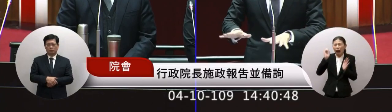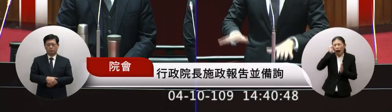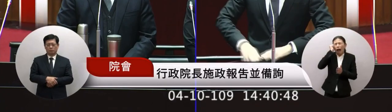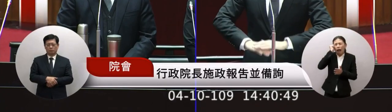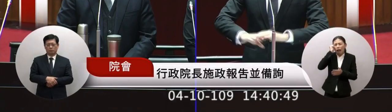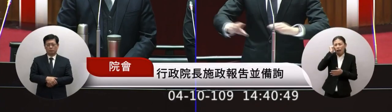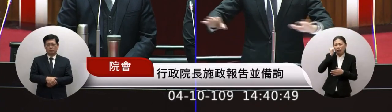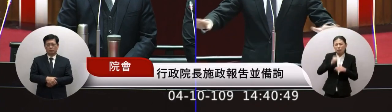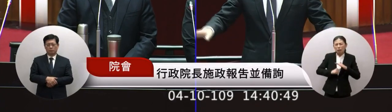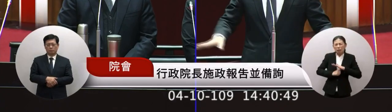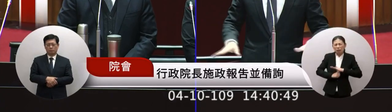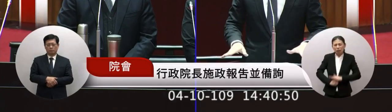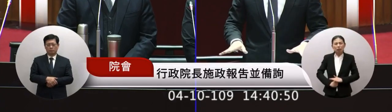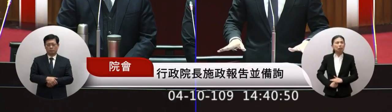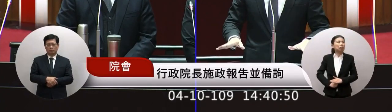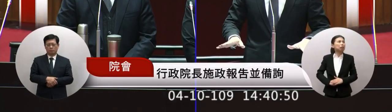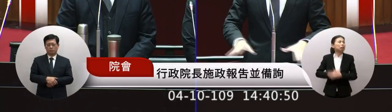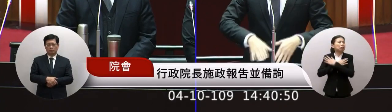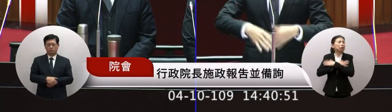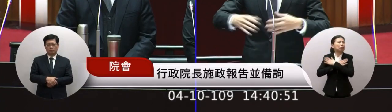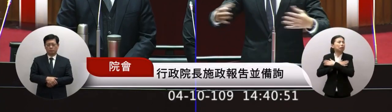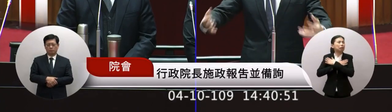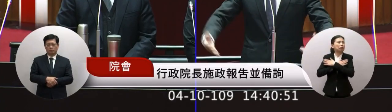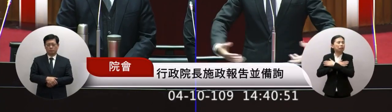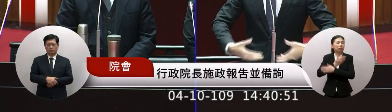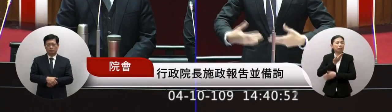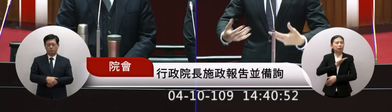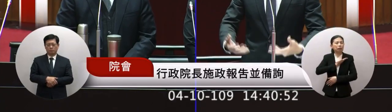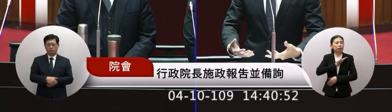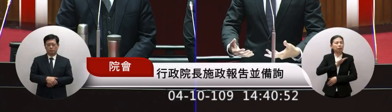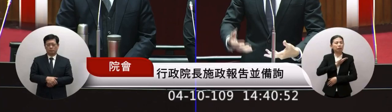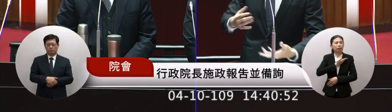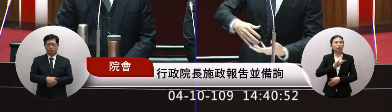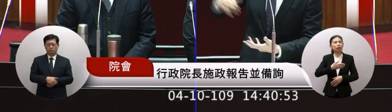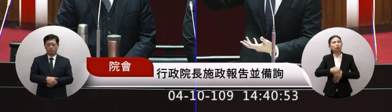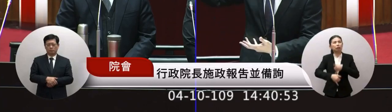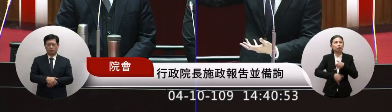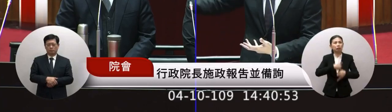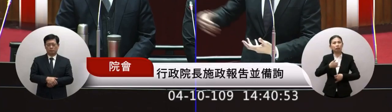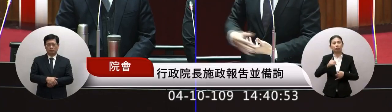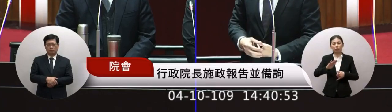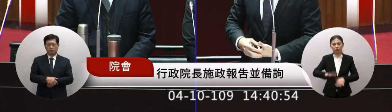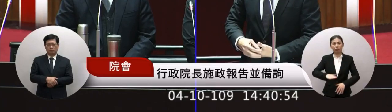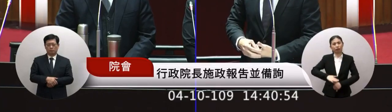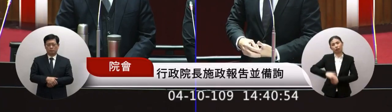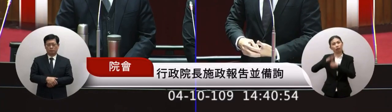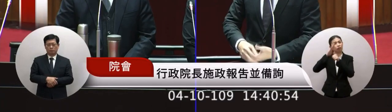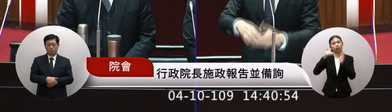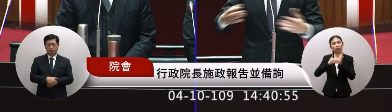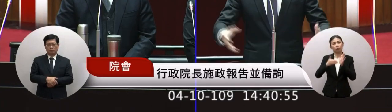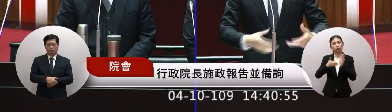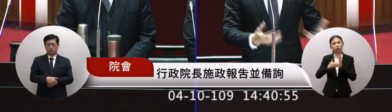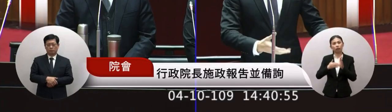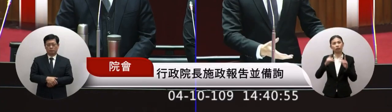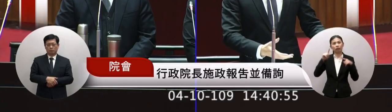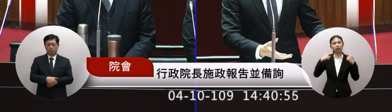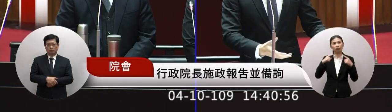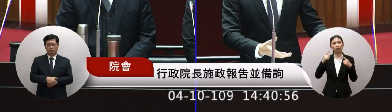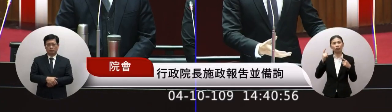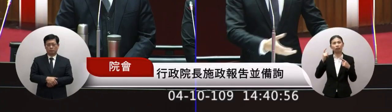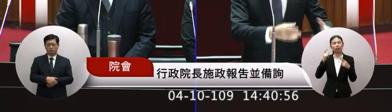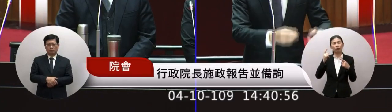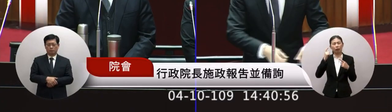抑，吼，啊，当作无代志安尼，吼，啊嘛是同款安尼生活。但是到伊即马年岁大的时阵，伊定定讲要逃